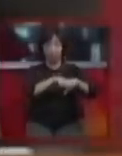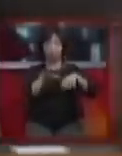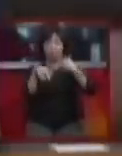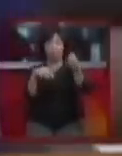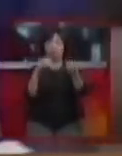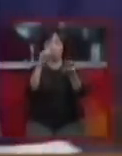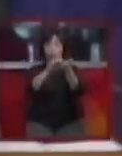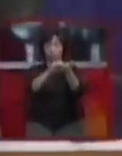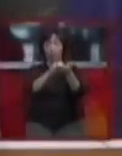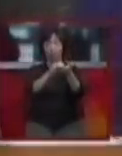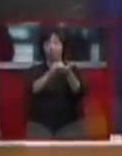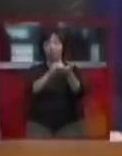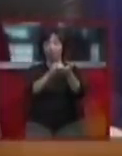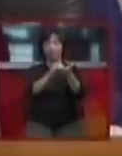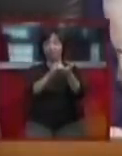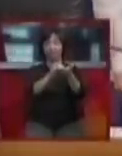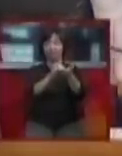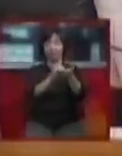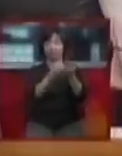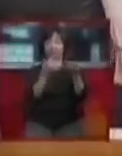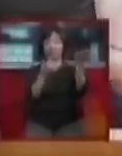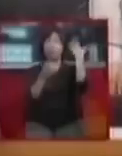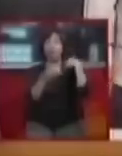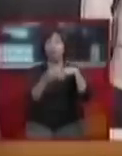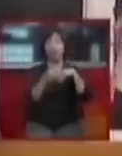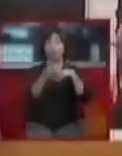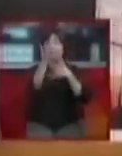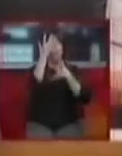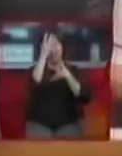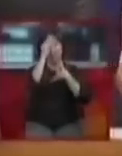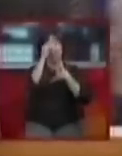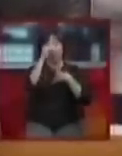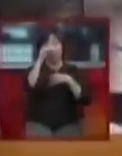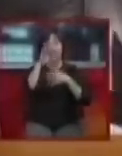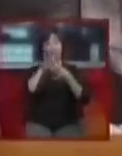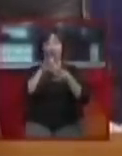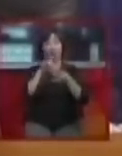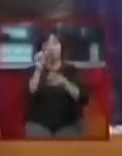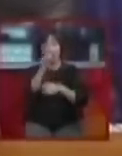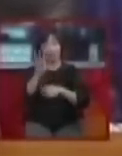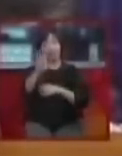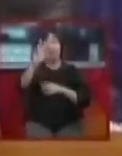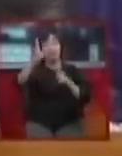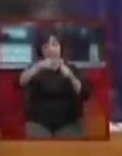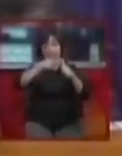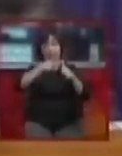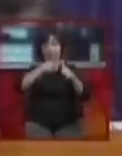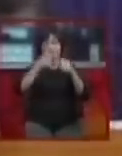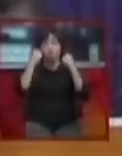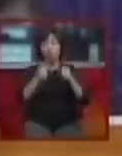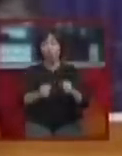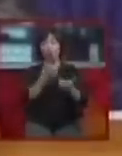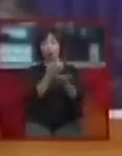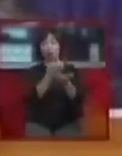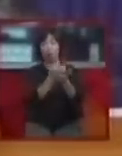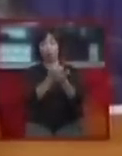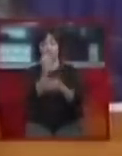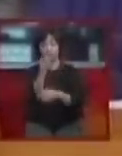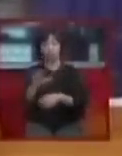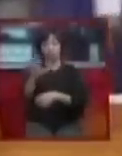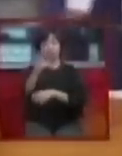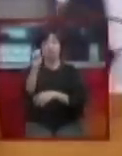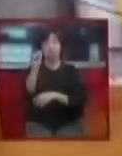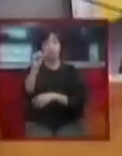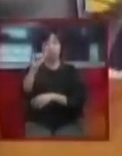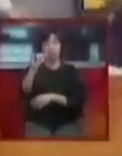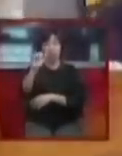credit ratings upgrade ang bansa. Kaya ang dating itinuturing daw na sick man of Asia, ikalawa na sa Asia na may pinakamalakas na ekonomiya. Isa-isa